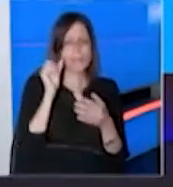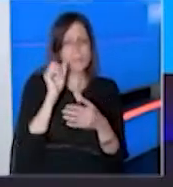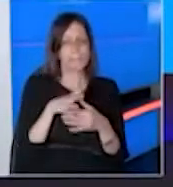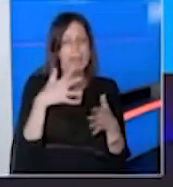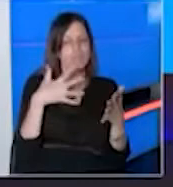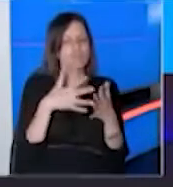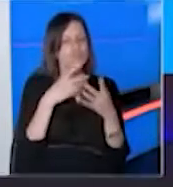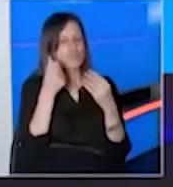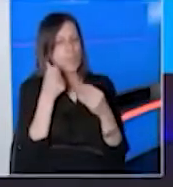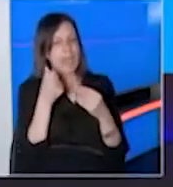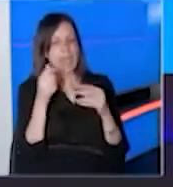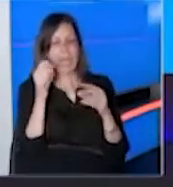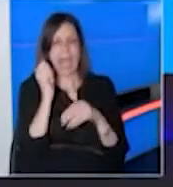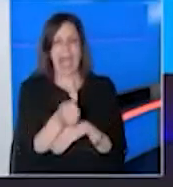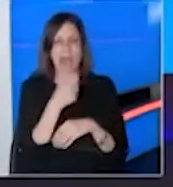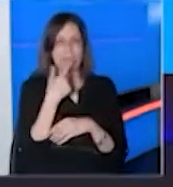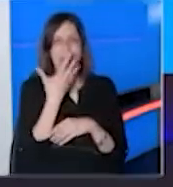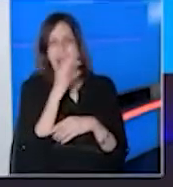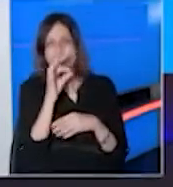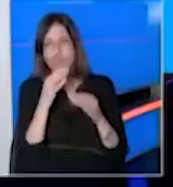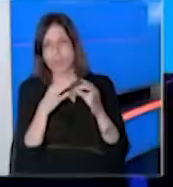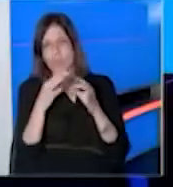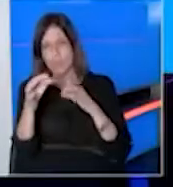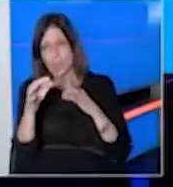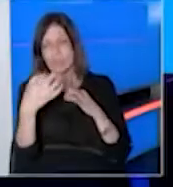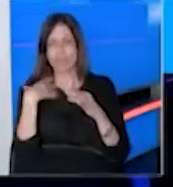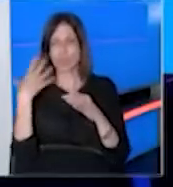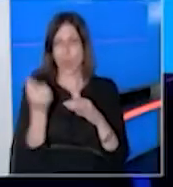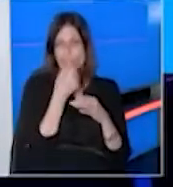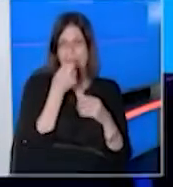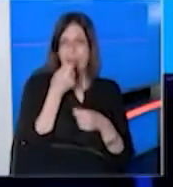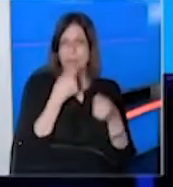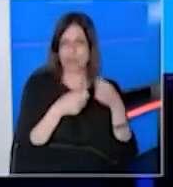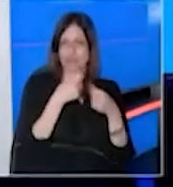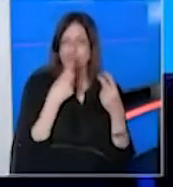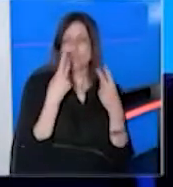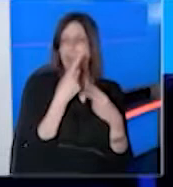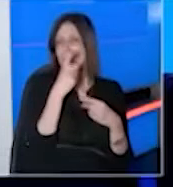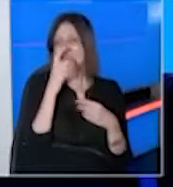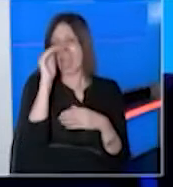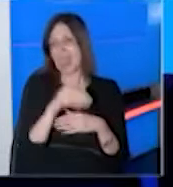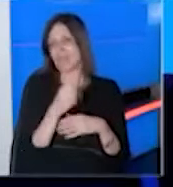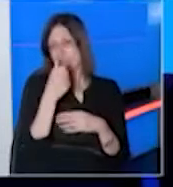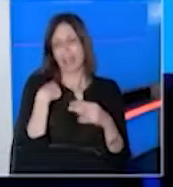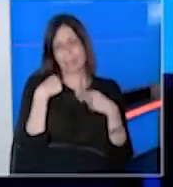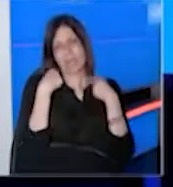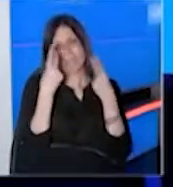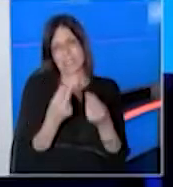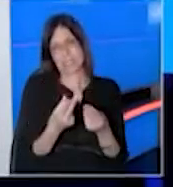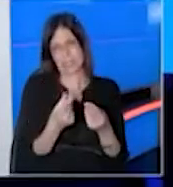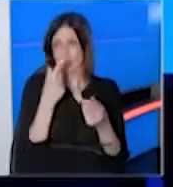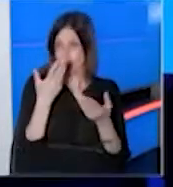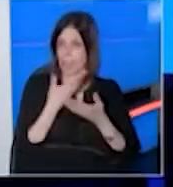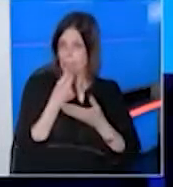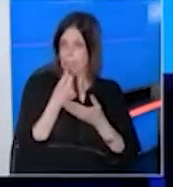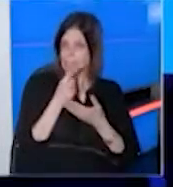חקלאי, אומר, ה-50 דונם שאני לוקח למשק, שווה 100,000 שקל, אני מחזיר לו אותם. אז אתה מקבל כסף על